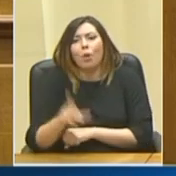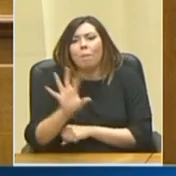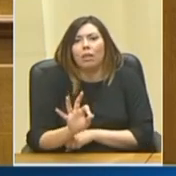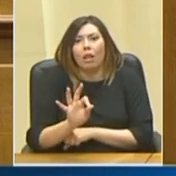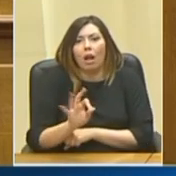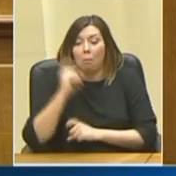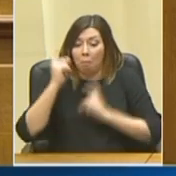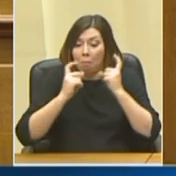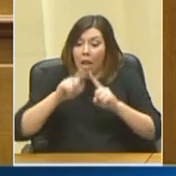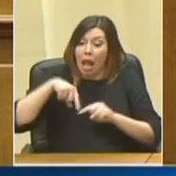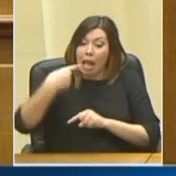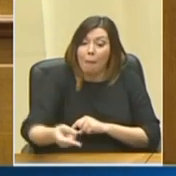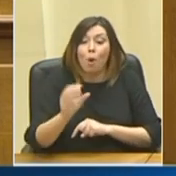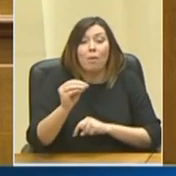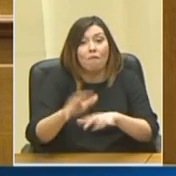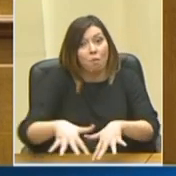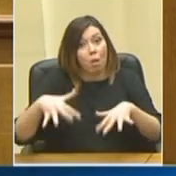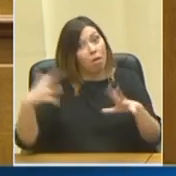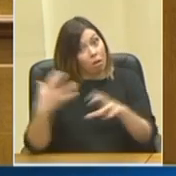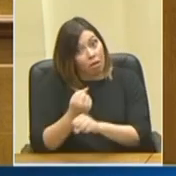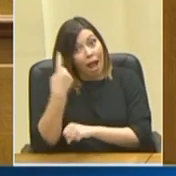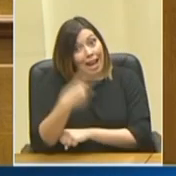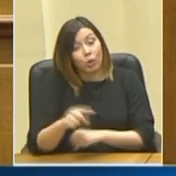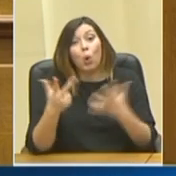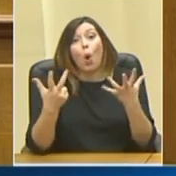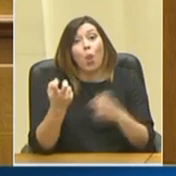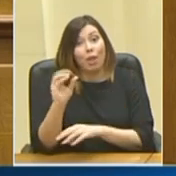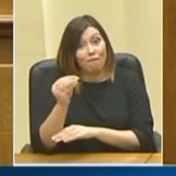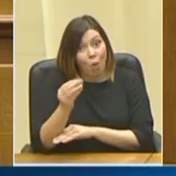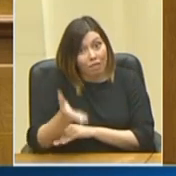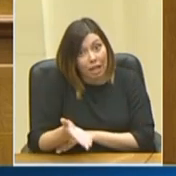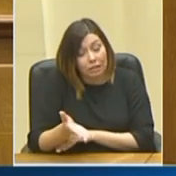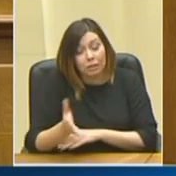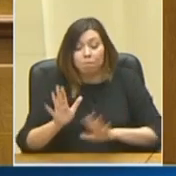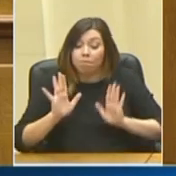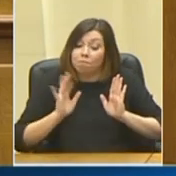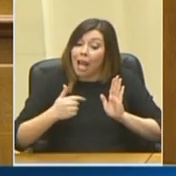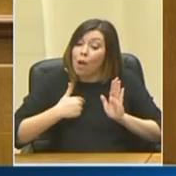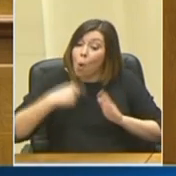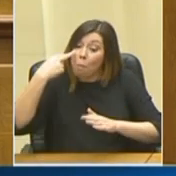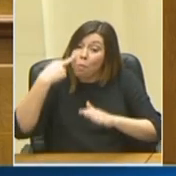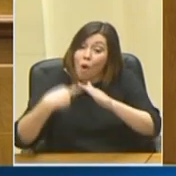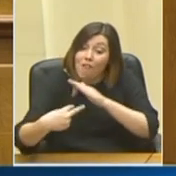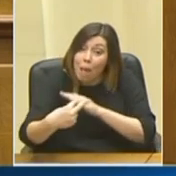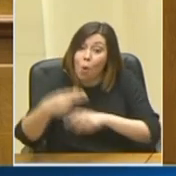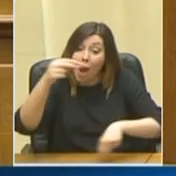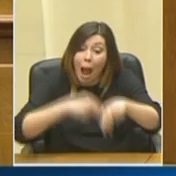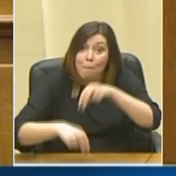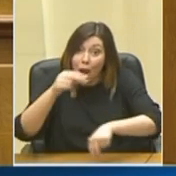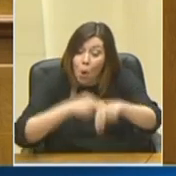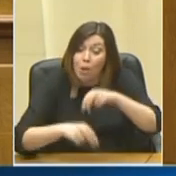Βουλή? Πώς θα έχει? Εδώ προβλέπω ότι με τα δυσκολία θα σχηματιστεί κυβέρνηση από την επόμενη